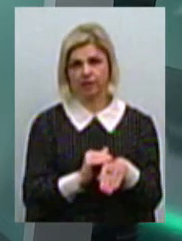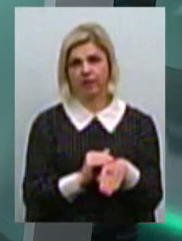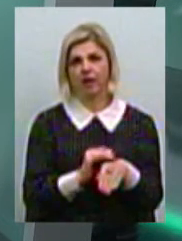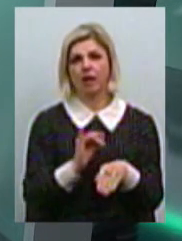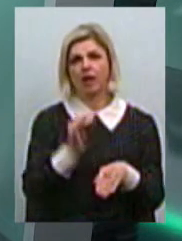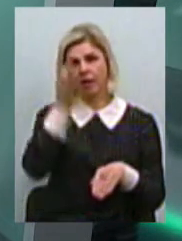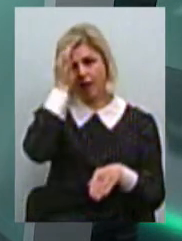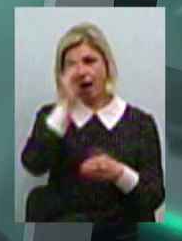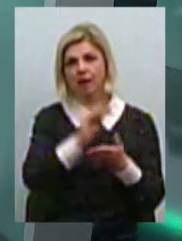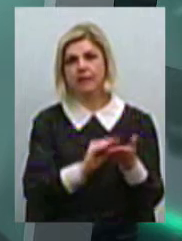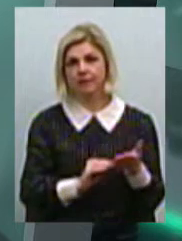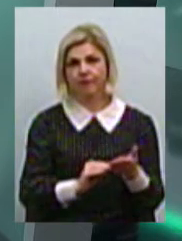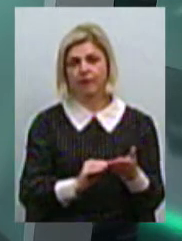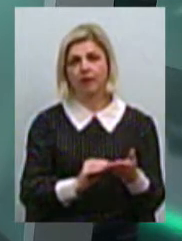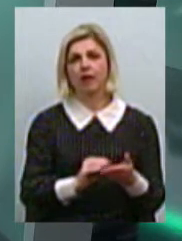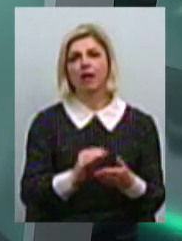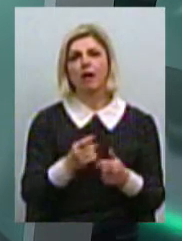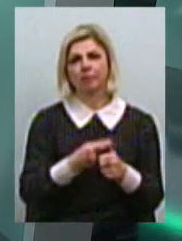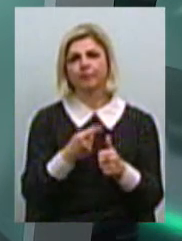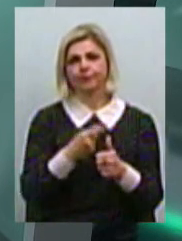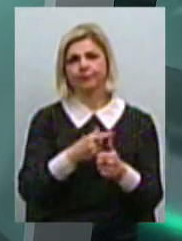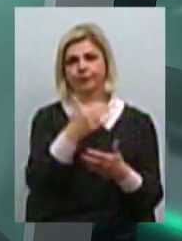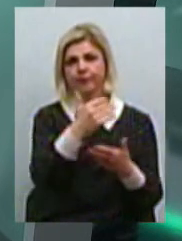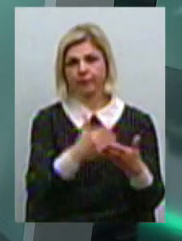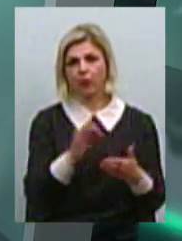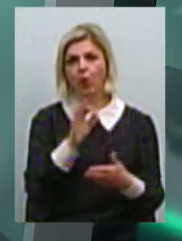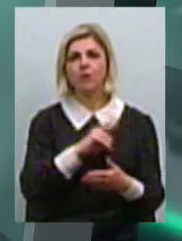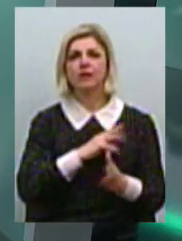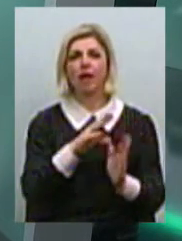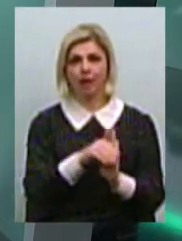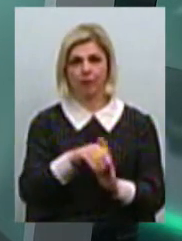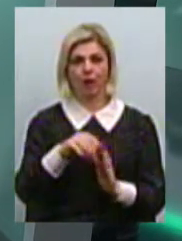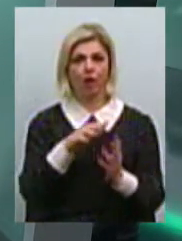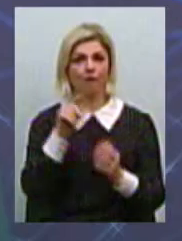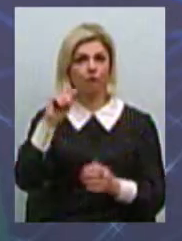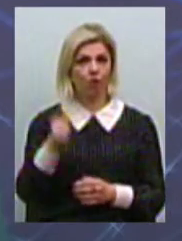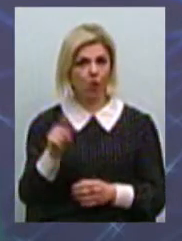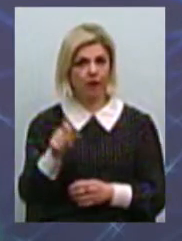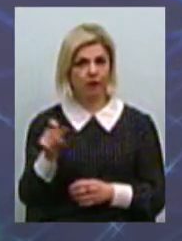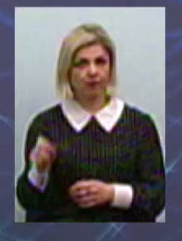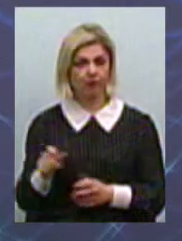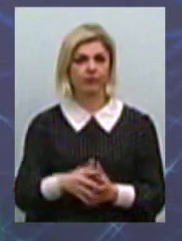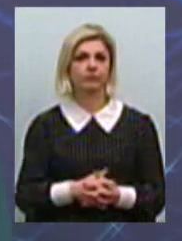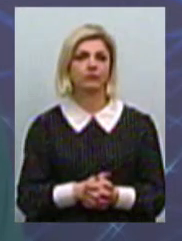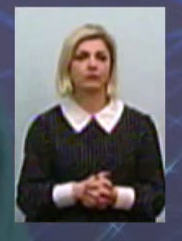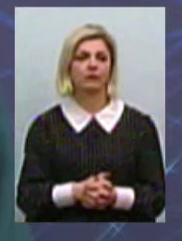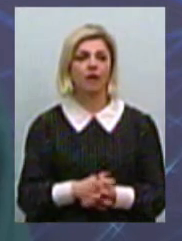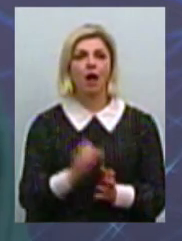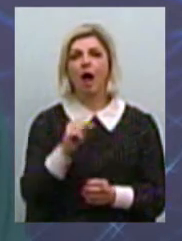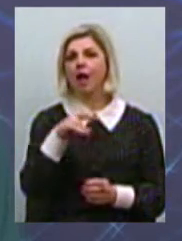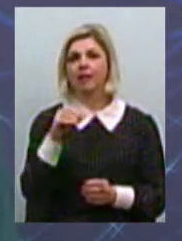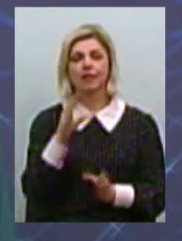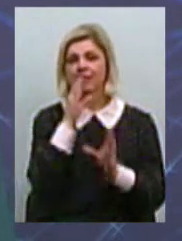нарисів, їх переліку про загиблих воїнів. Але ми не встигли